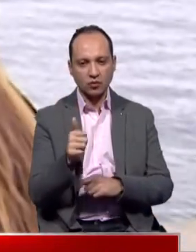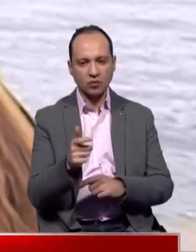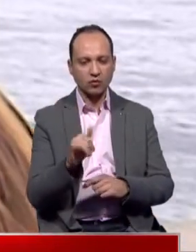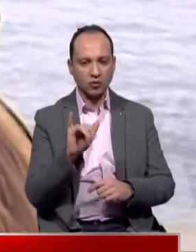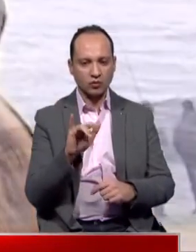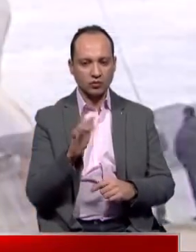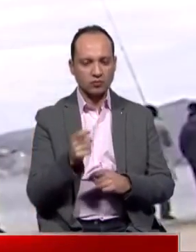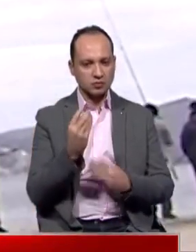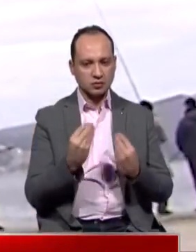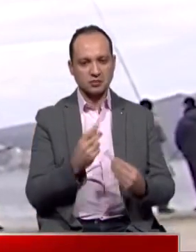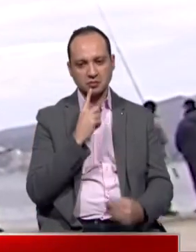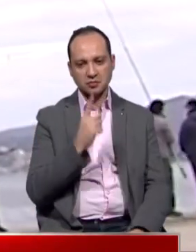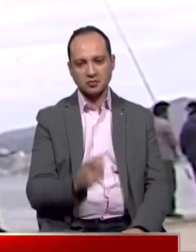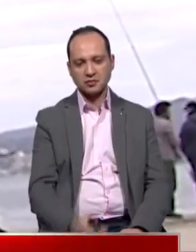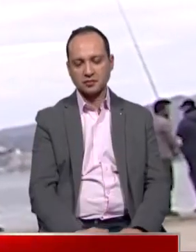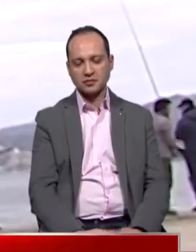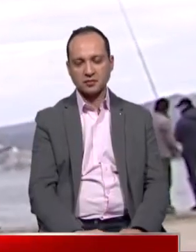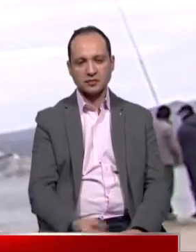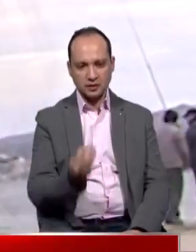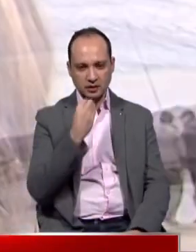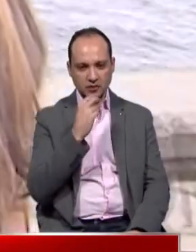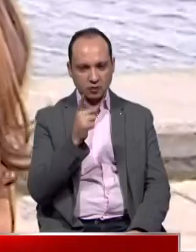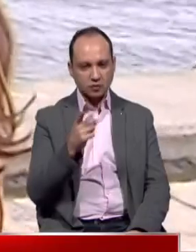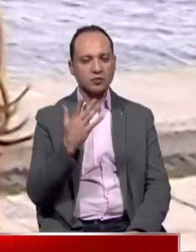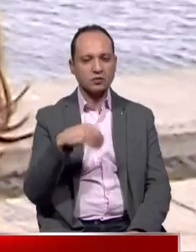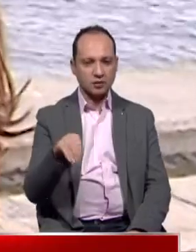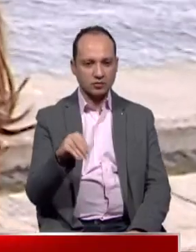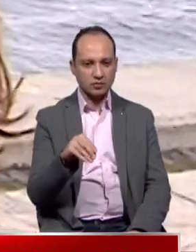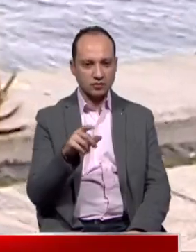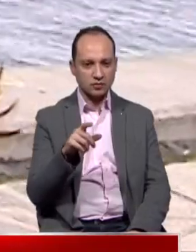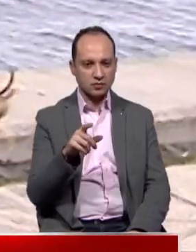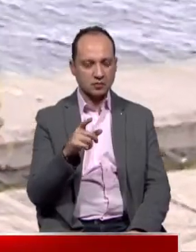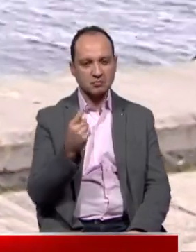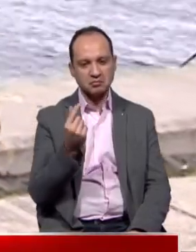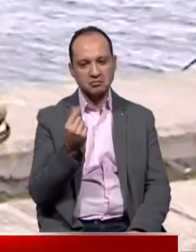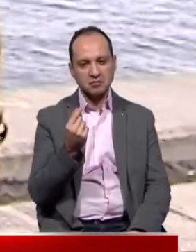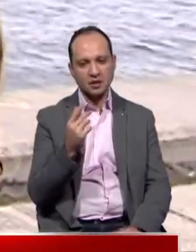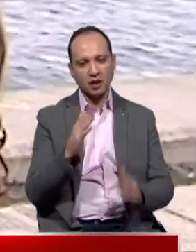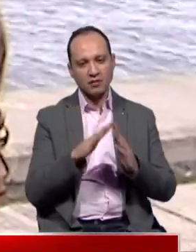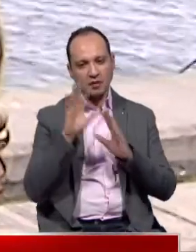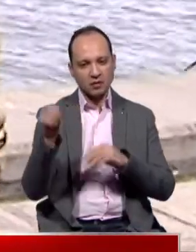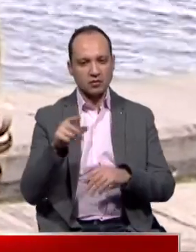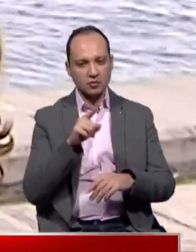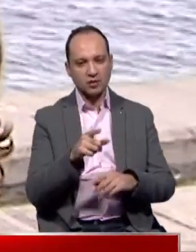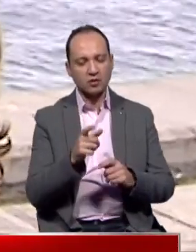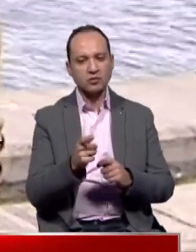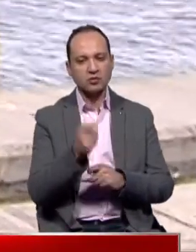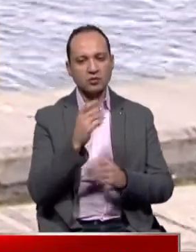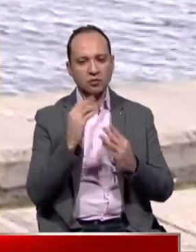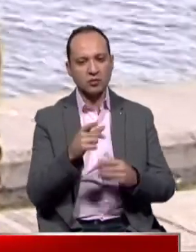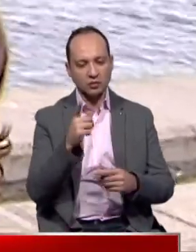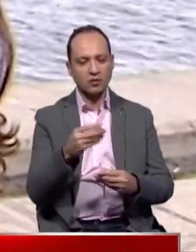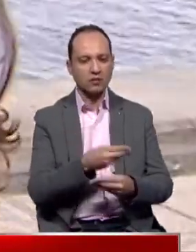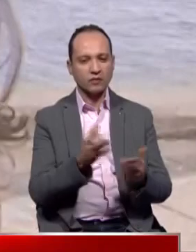saatte 4 kilo iyi değil mi? Yani evet. Yiyecek misiniz bunu yoksa satacak mısınız? Ya birazını eve götürüyorum. Diğerini burada tutamayanlar olsa